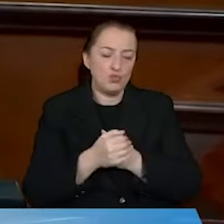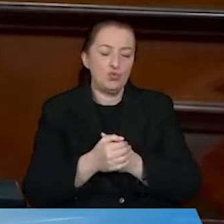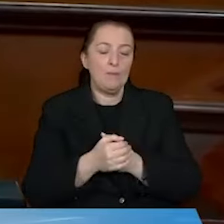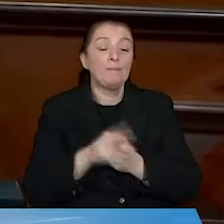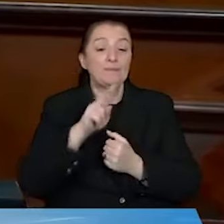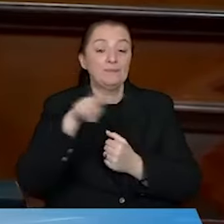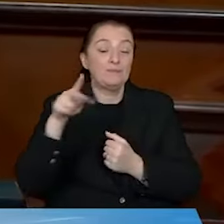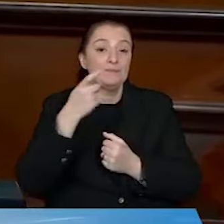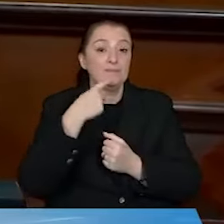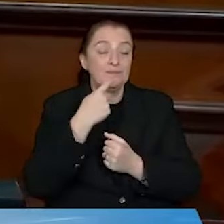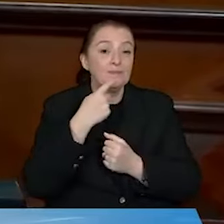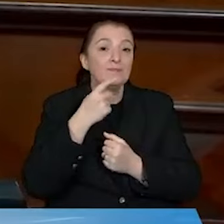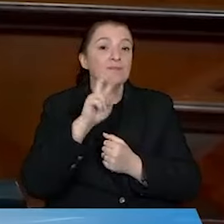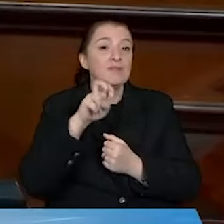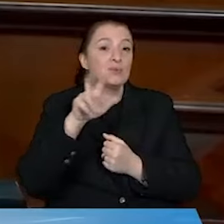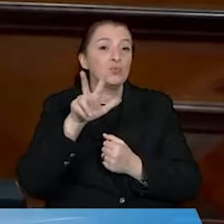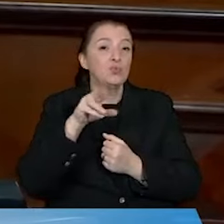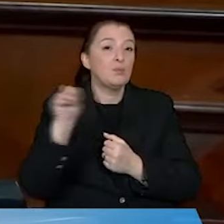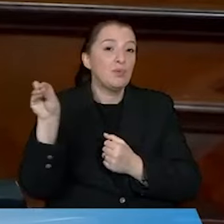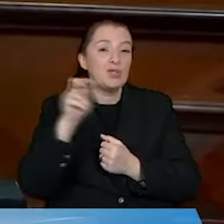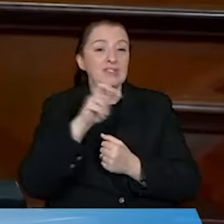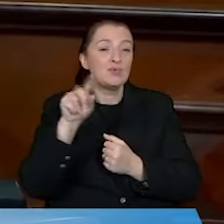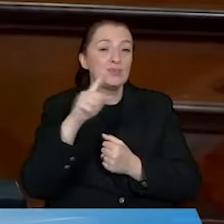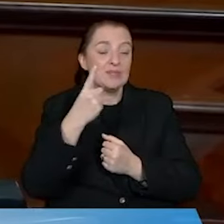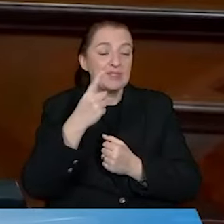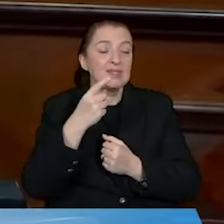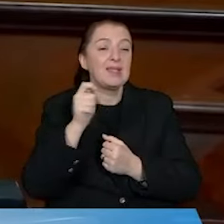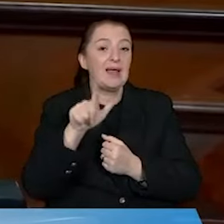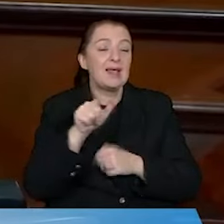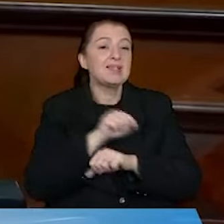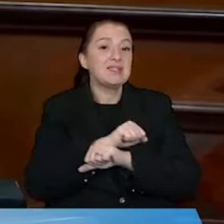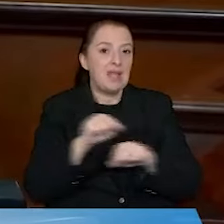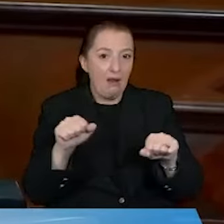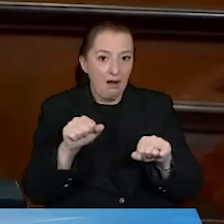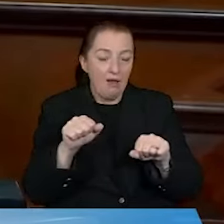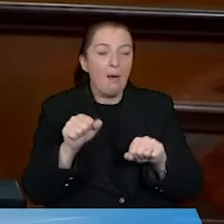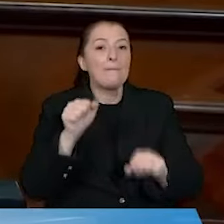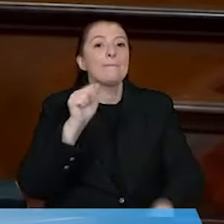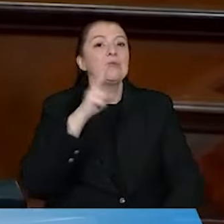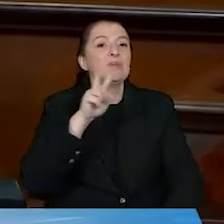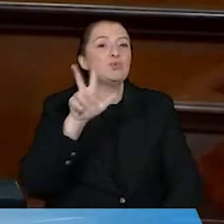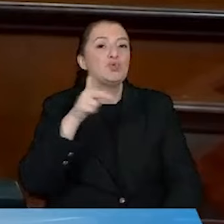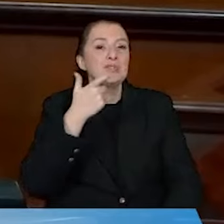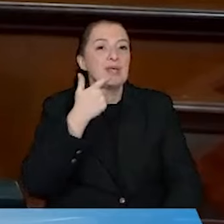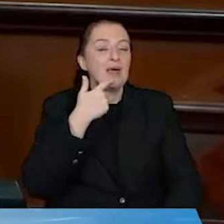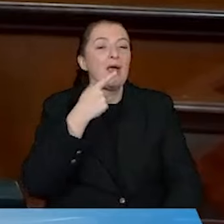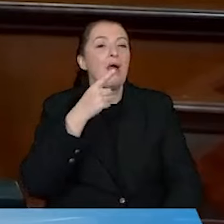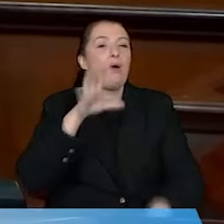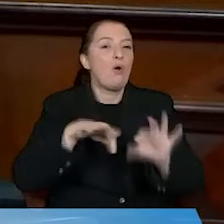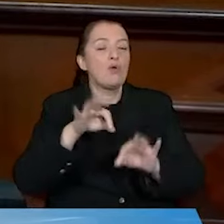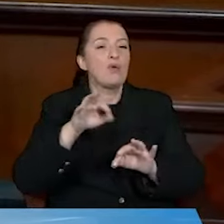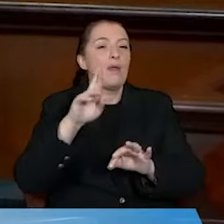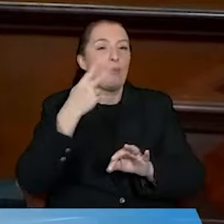2022 yılında gerçekleşen 83 milyon 800 bin zararla, 800 bin TL zararla 2023 yılı Sayıştay raporu